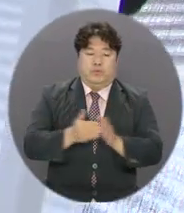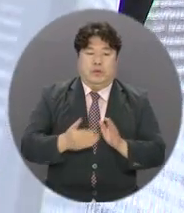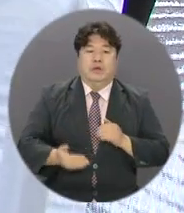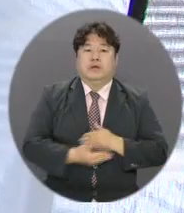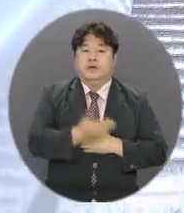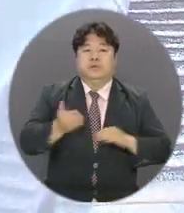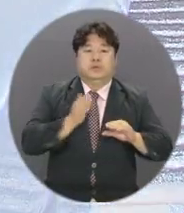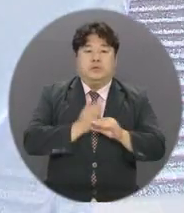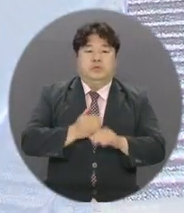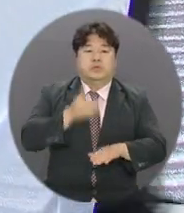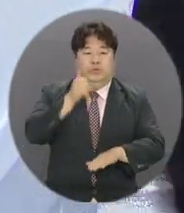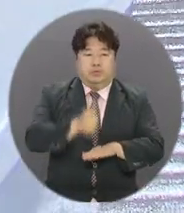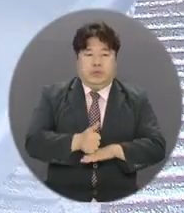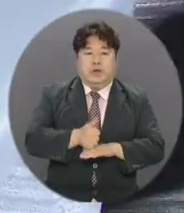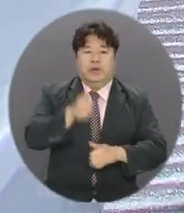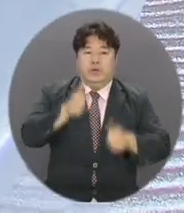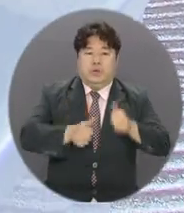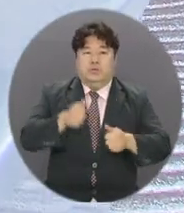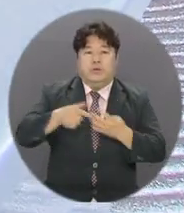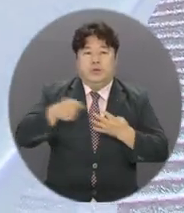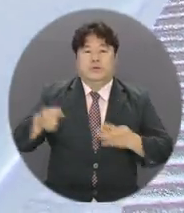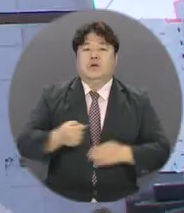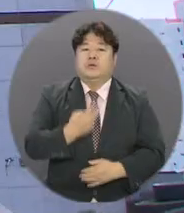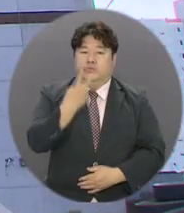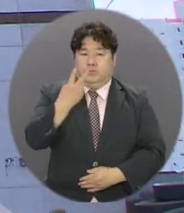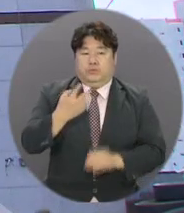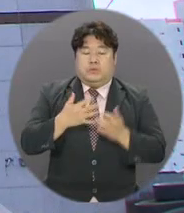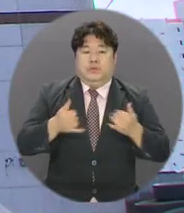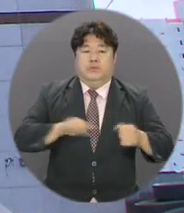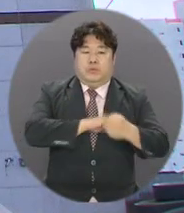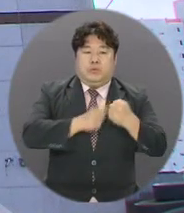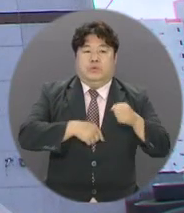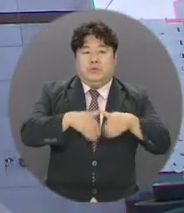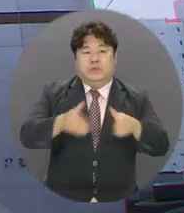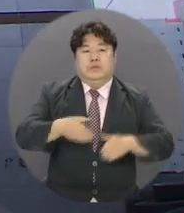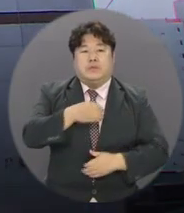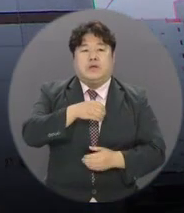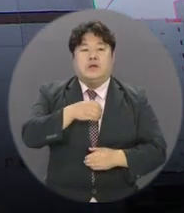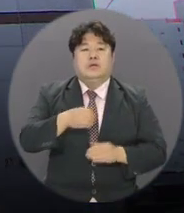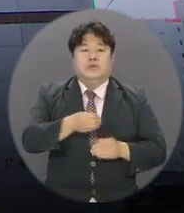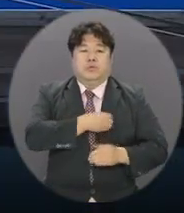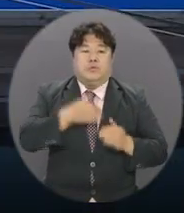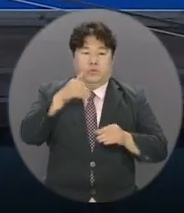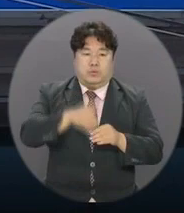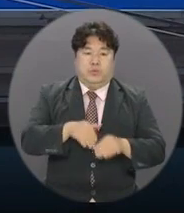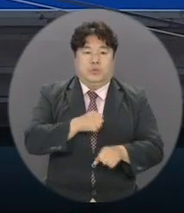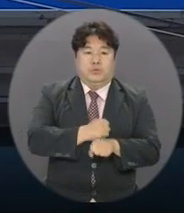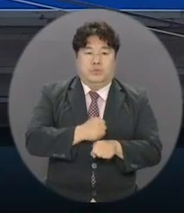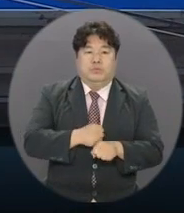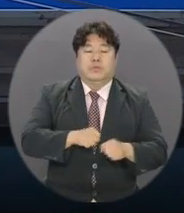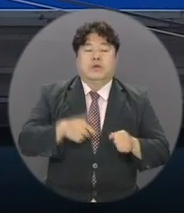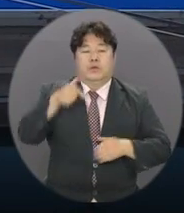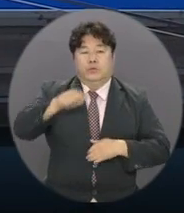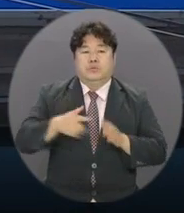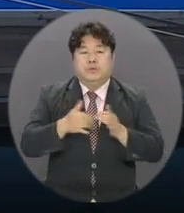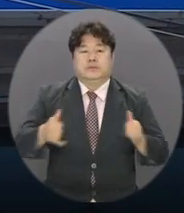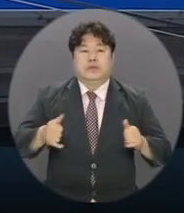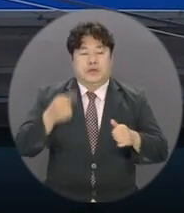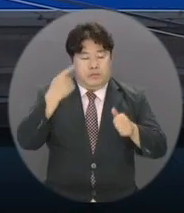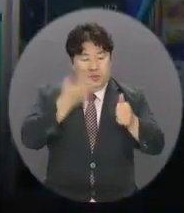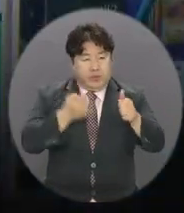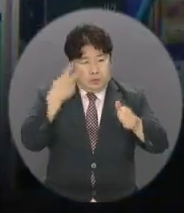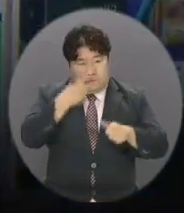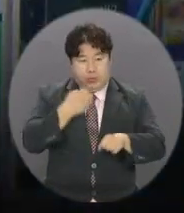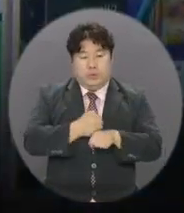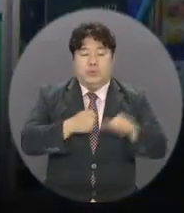가운데 최종 경선 후보로 선출되는 인원은 2명. 권리당원 투표와 군민 여론조사 결과를 각각 50%씩